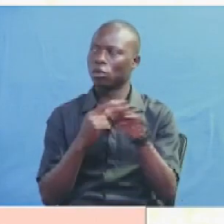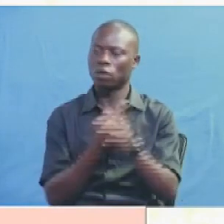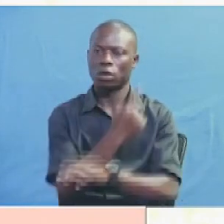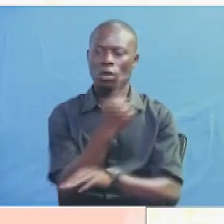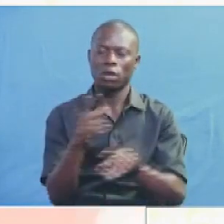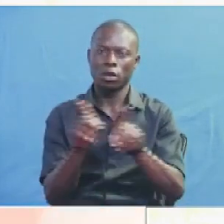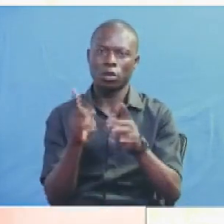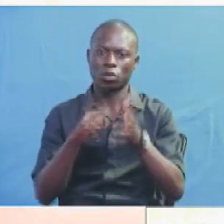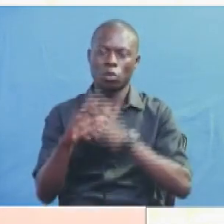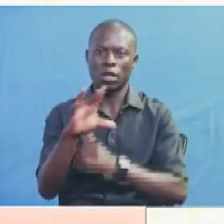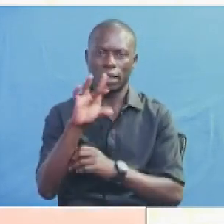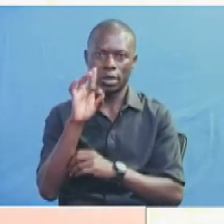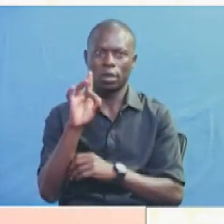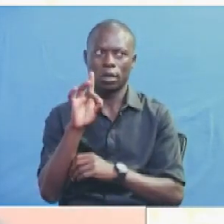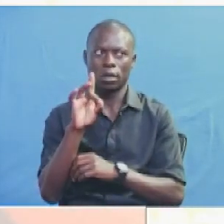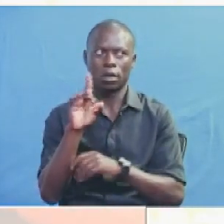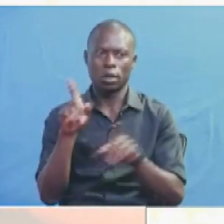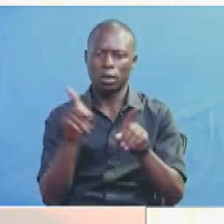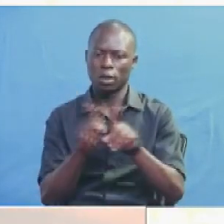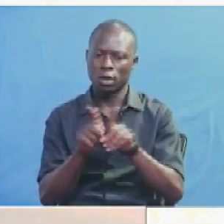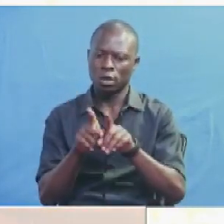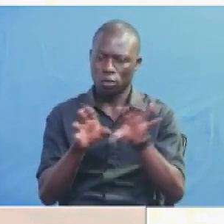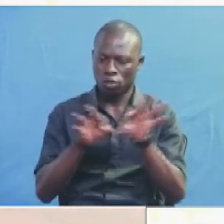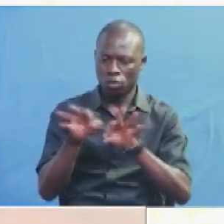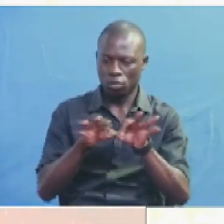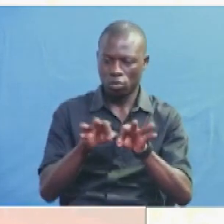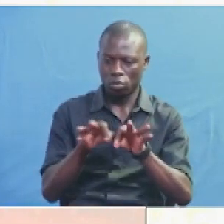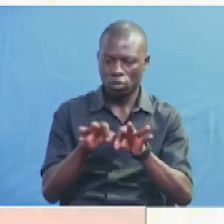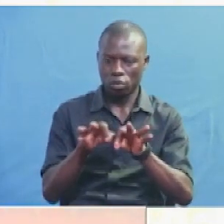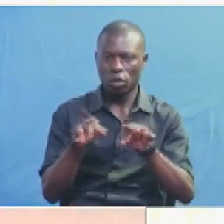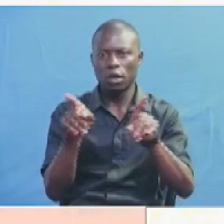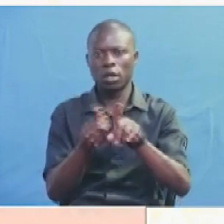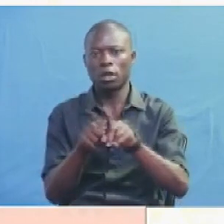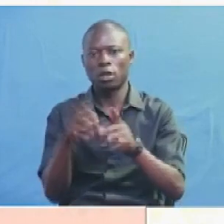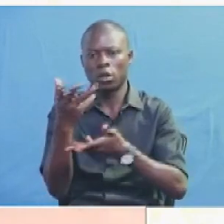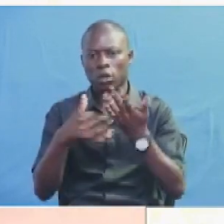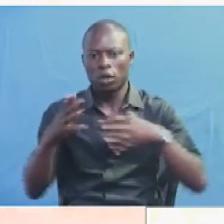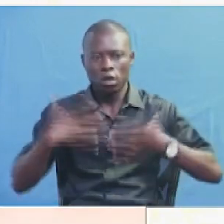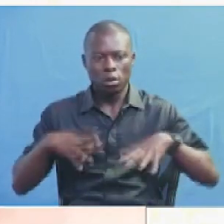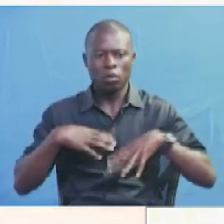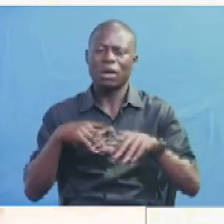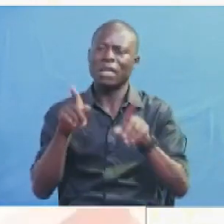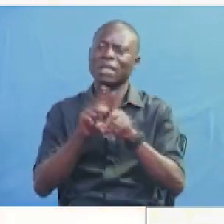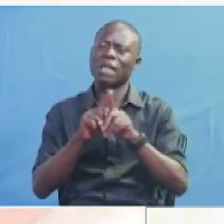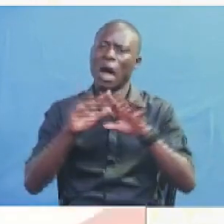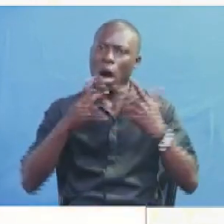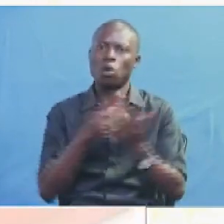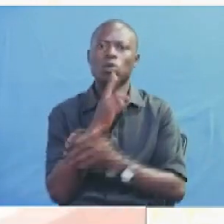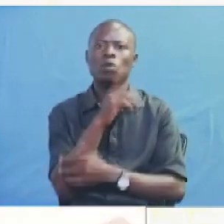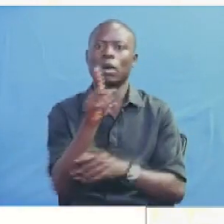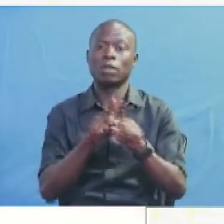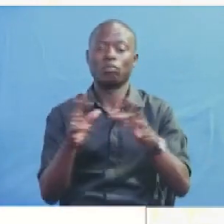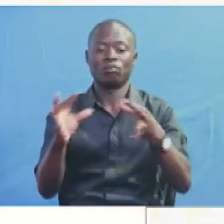That you have taken. Even in prosecution, our people are not complaining as much as they were. There has been a lot of